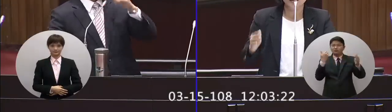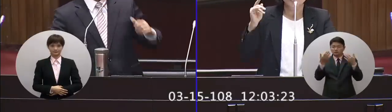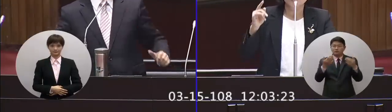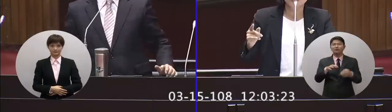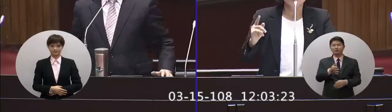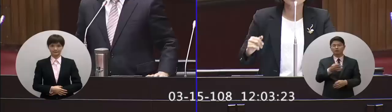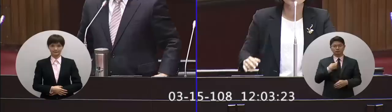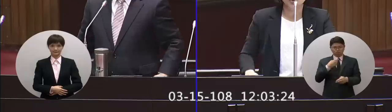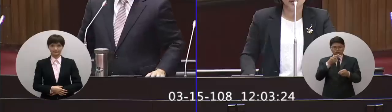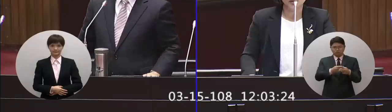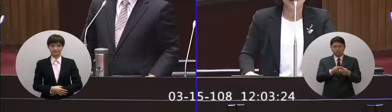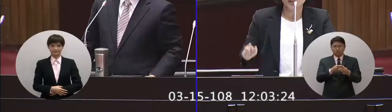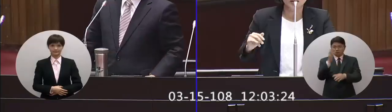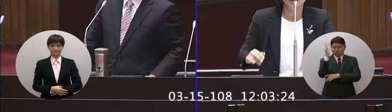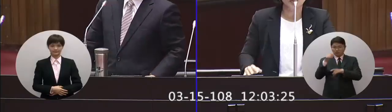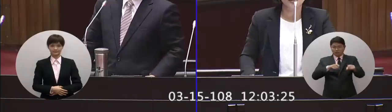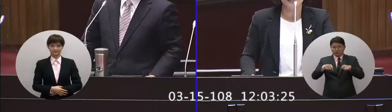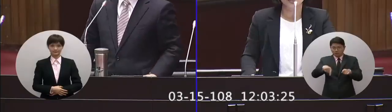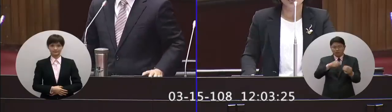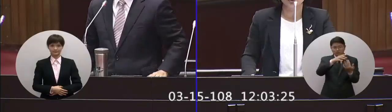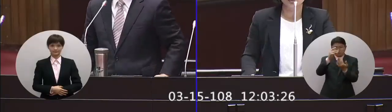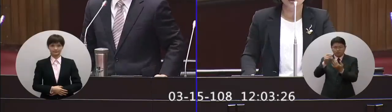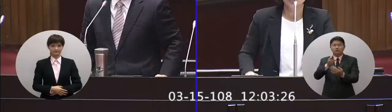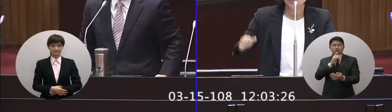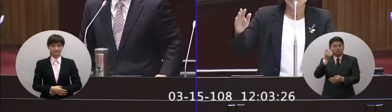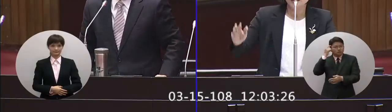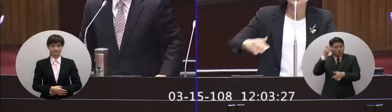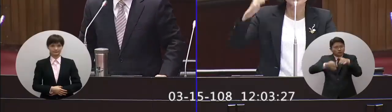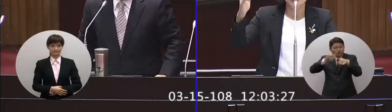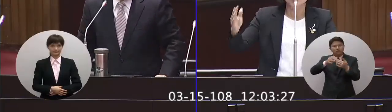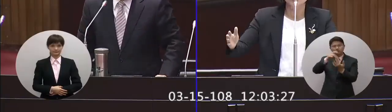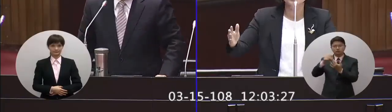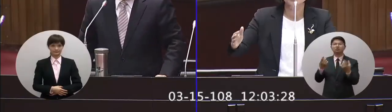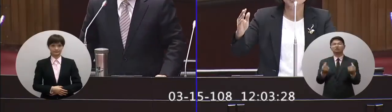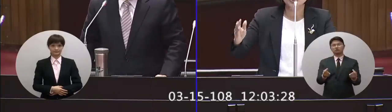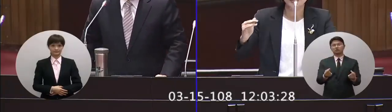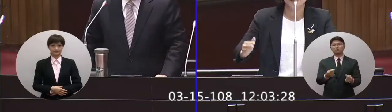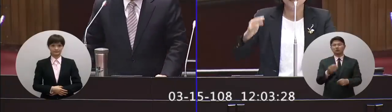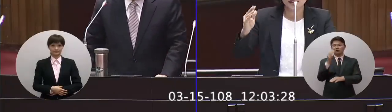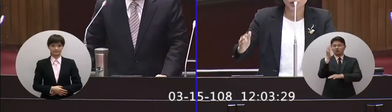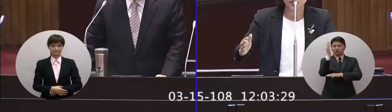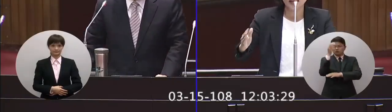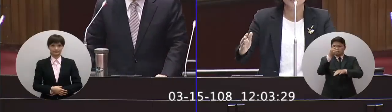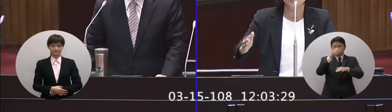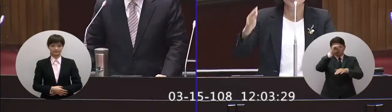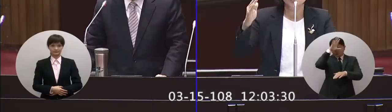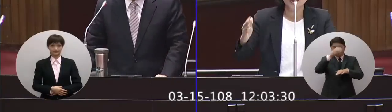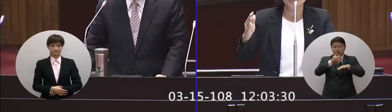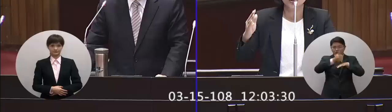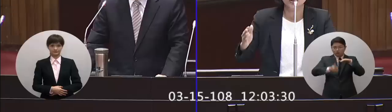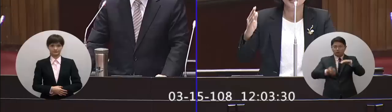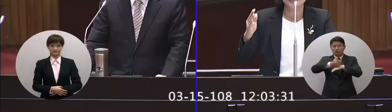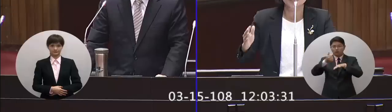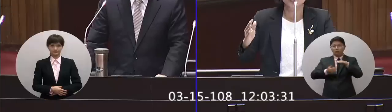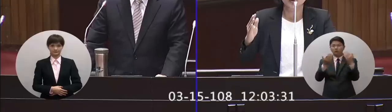我相信政策的选择其实也是价值的选择，每政党轮替就是代表价值，